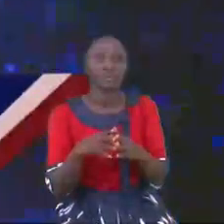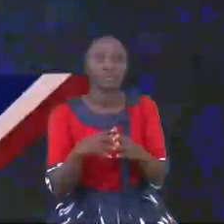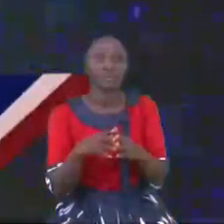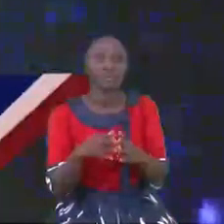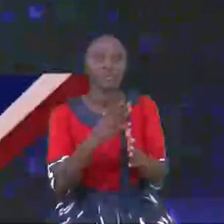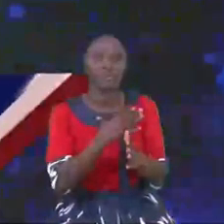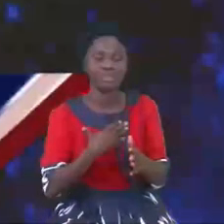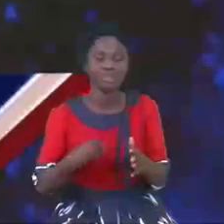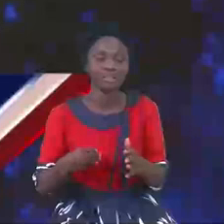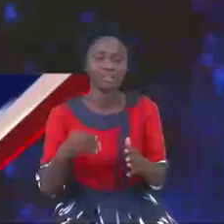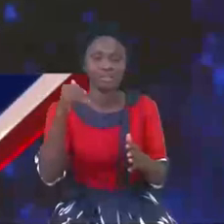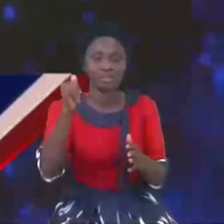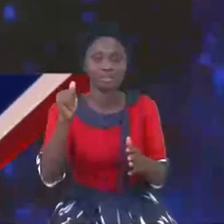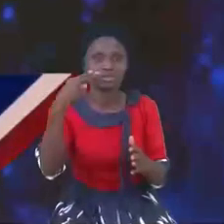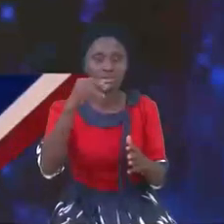Premier roi 21, 20.